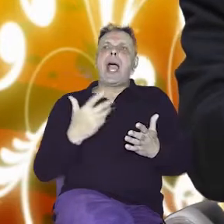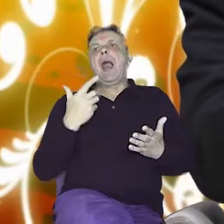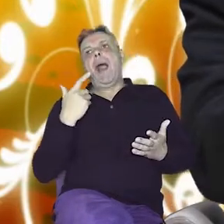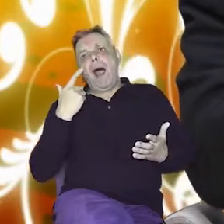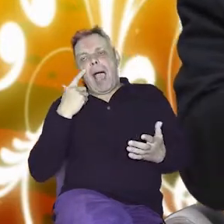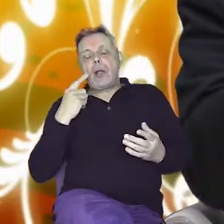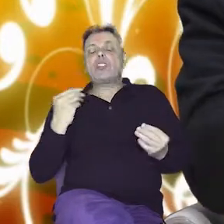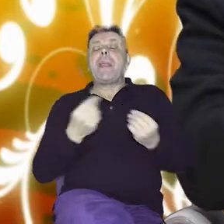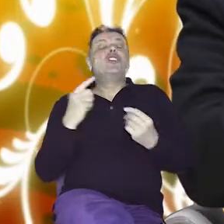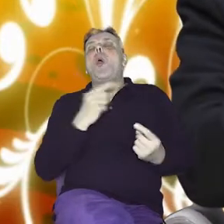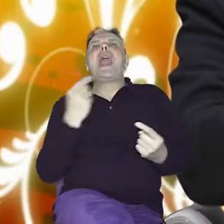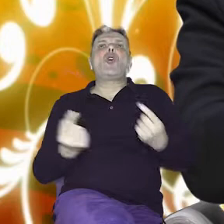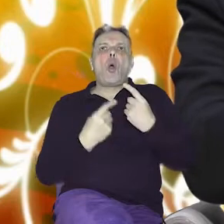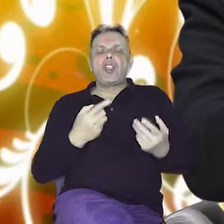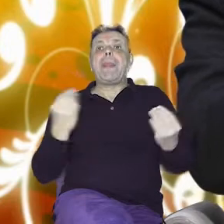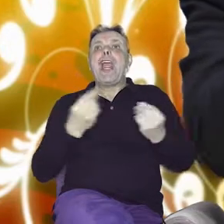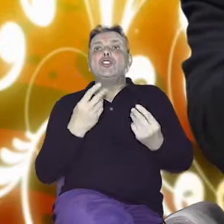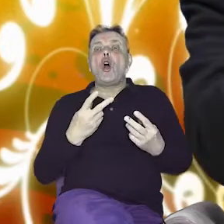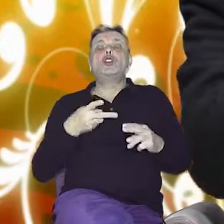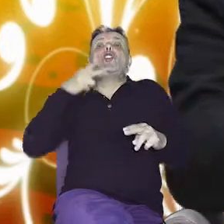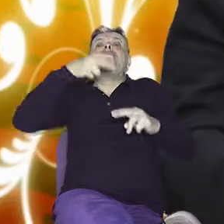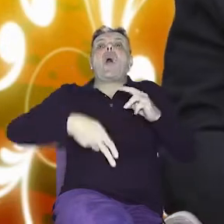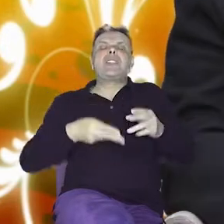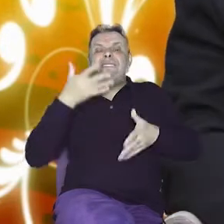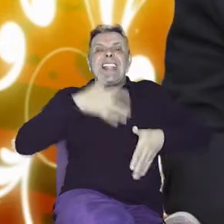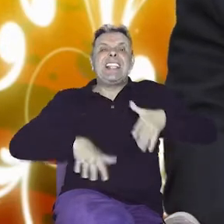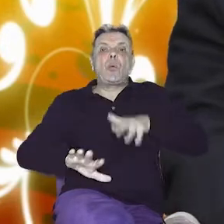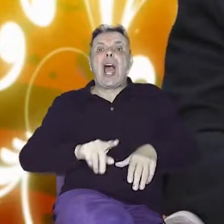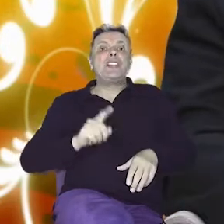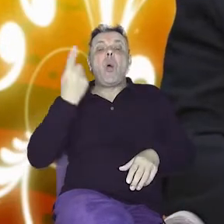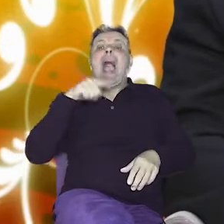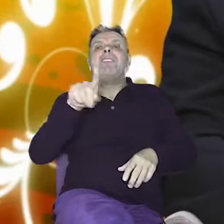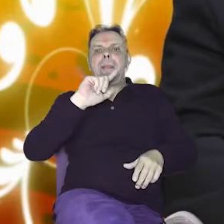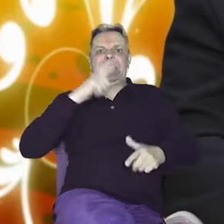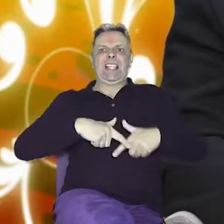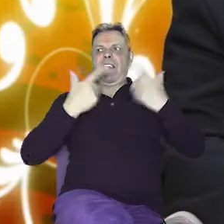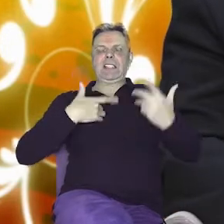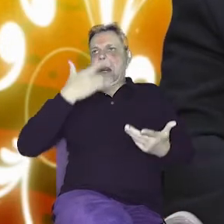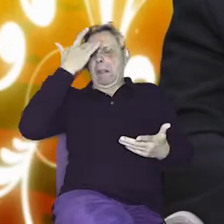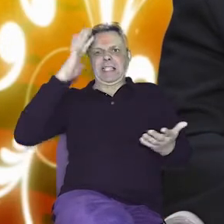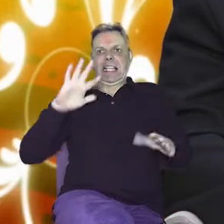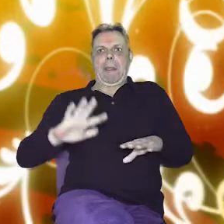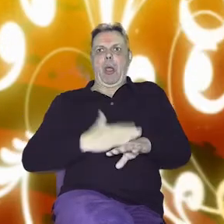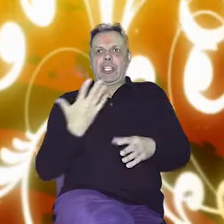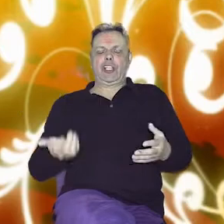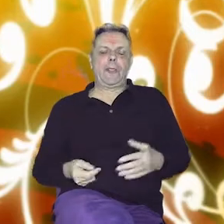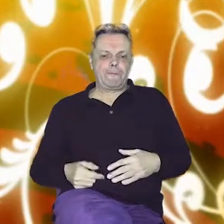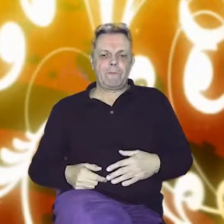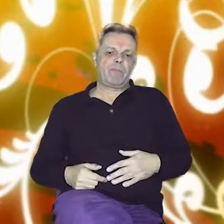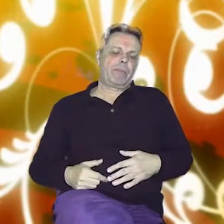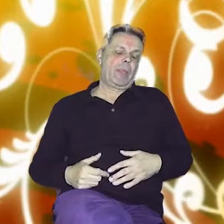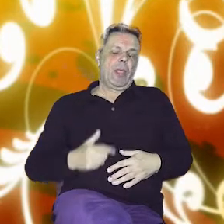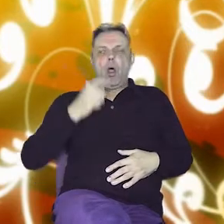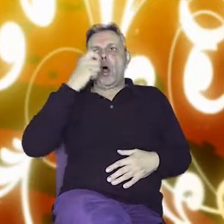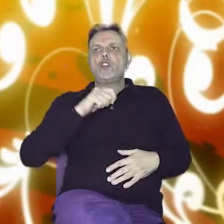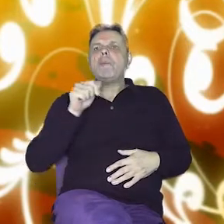ne dogodi koji će zaustaviti cirkulaciju, a vi toga uopće niste svjesni. Da. To je ono u stvari što kažu ljudi, osoba koja nema